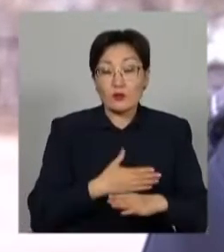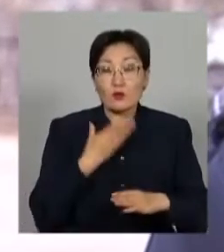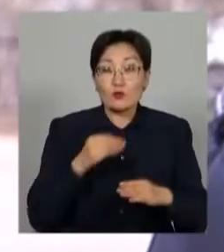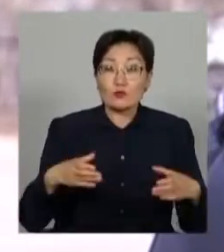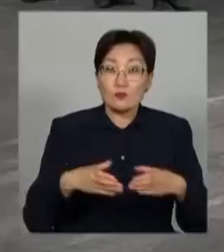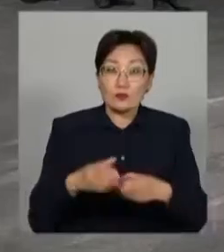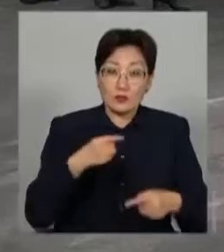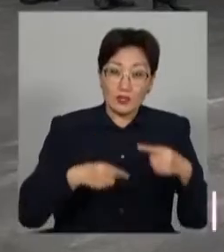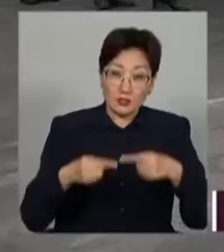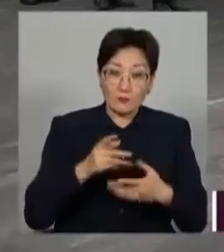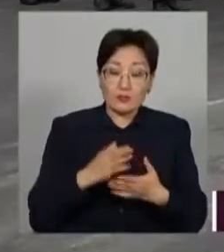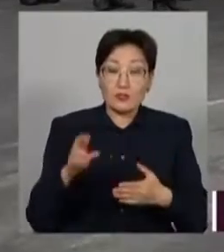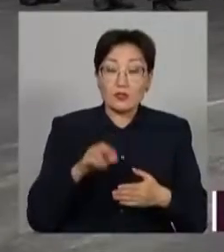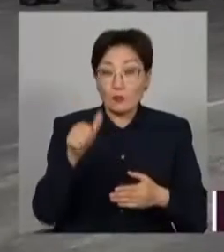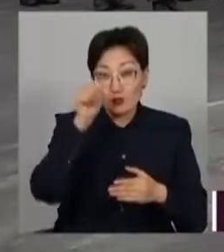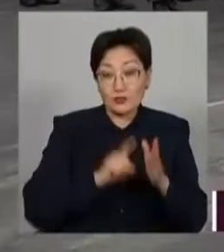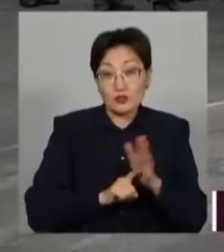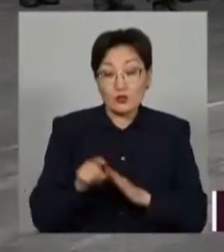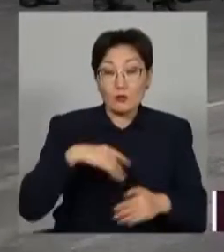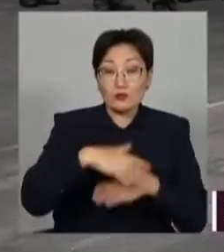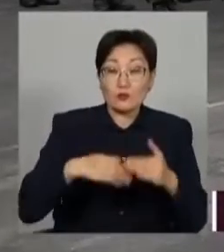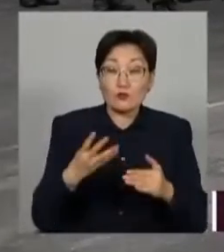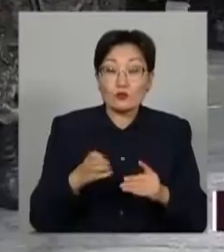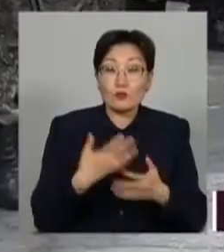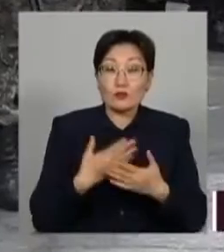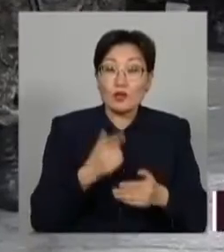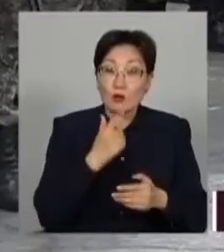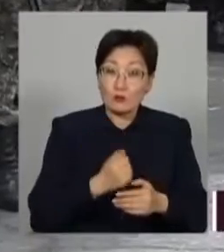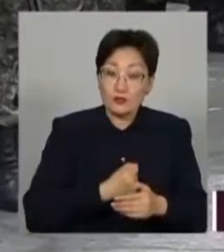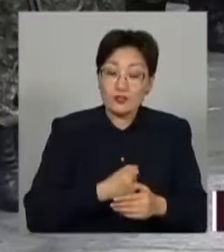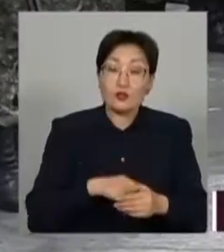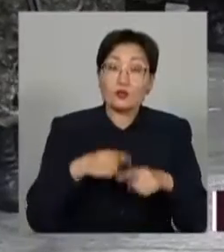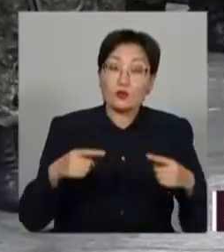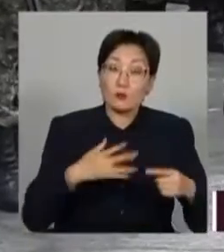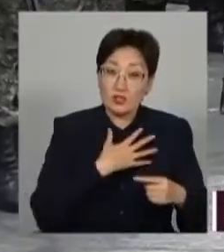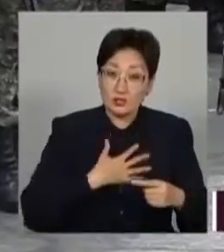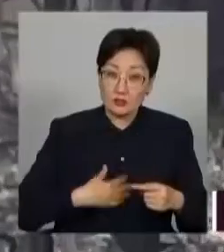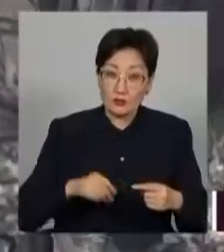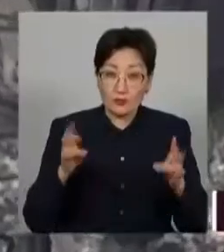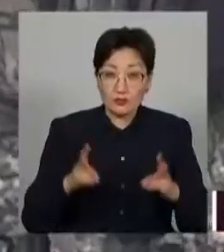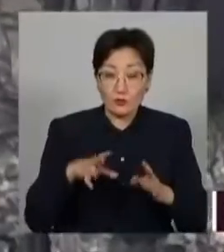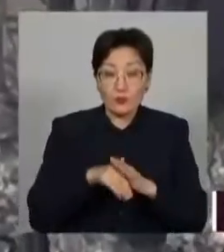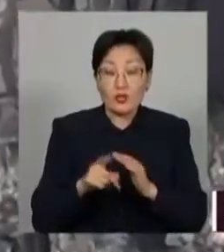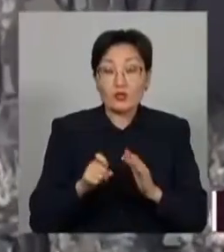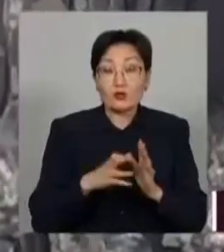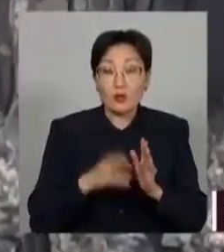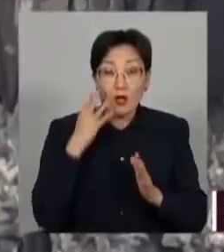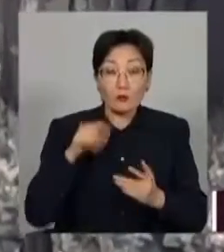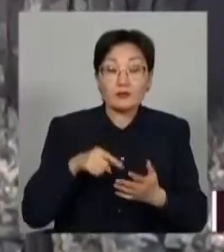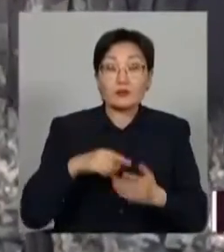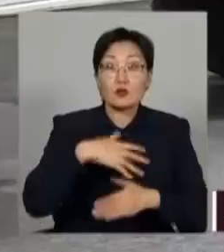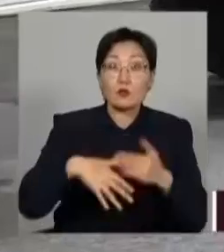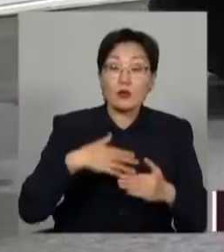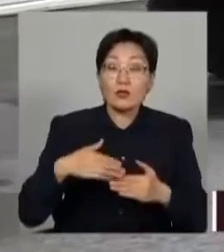батальонға қайтып келдік. Қаңтар айының басында болған дүрбелеңде 400-ге жуық ұландық жауынгер түрлі дене жарақатын алды. Оның 209-ы Алматыдағы